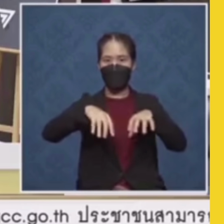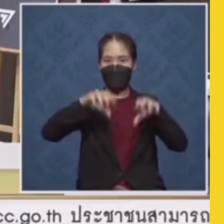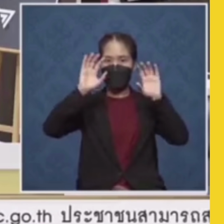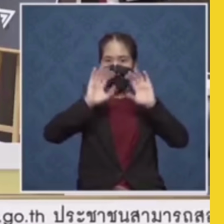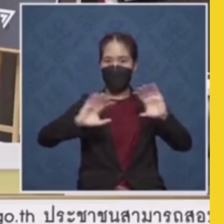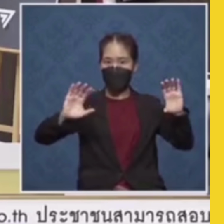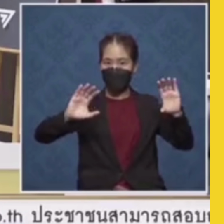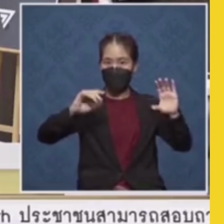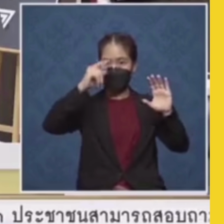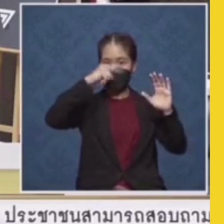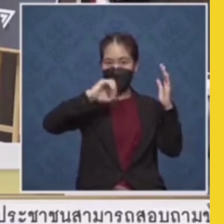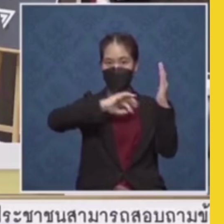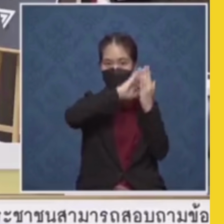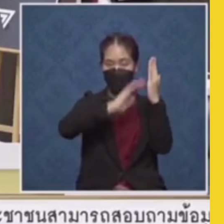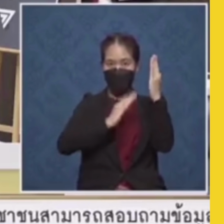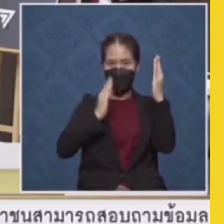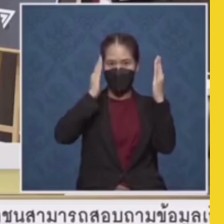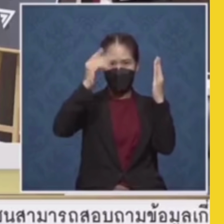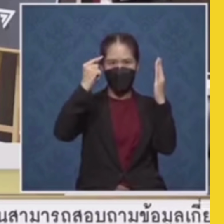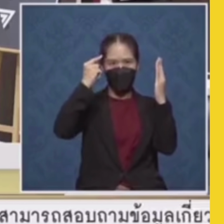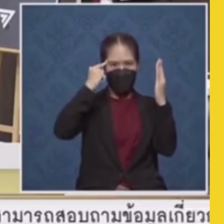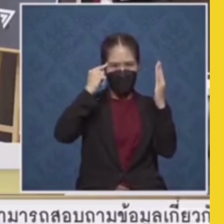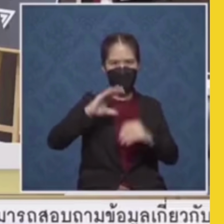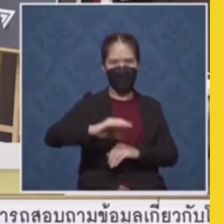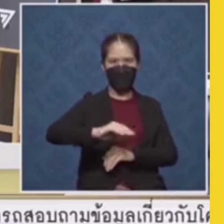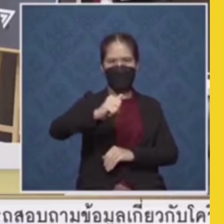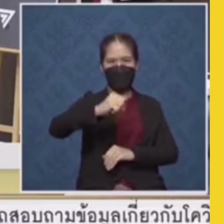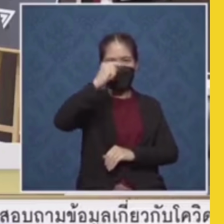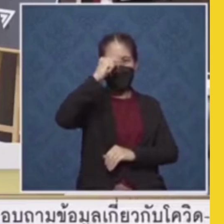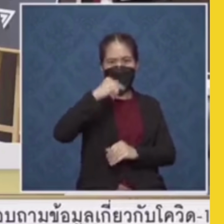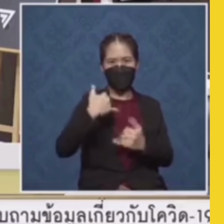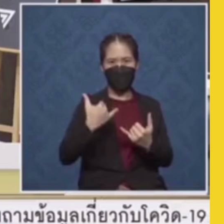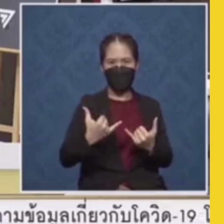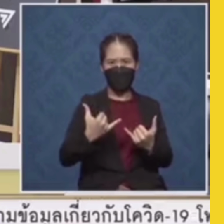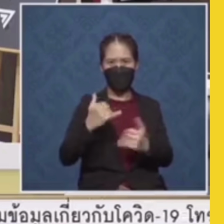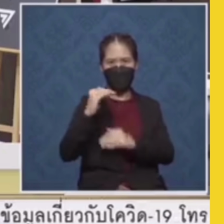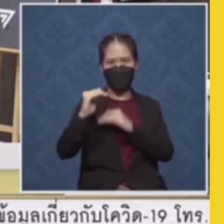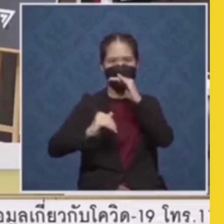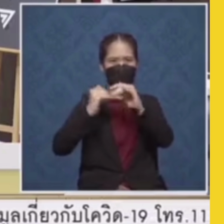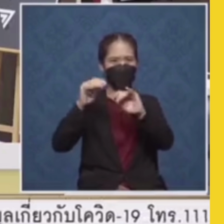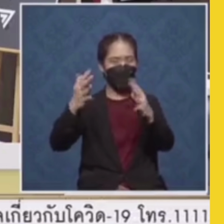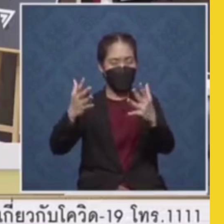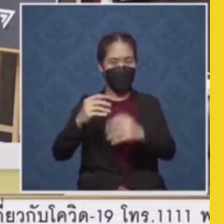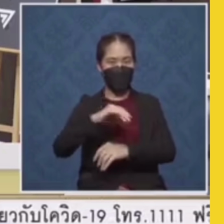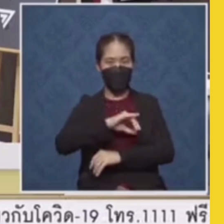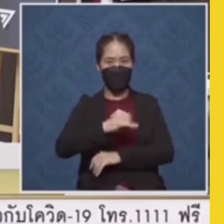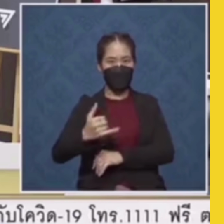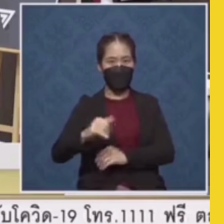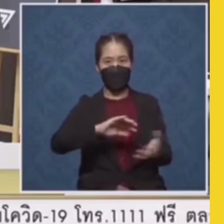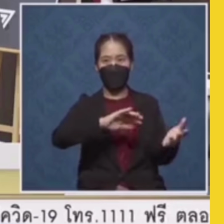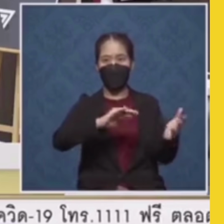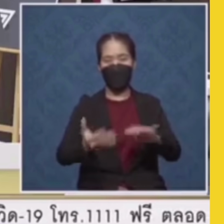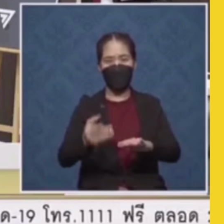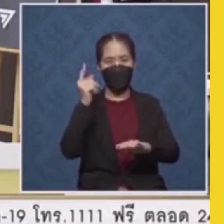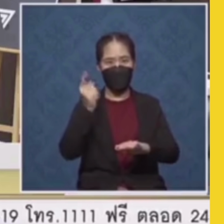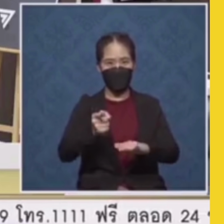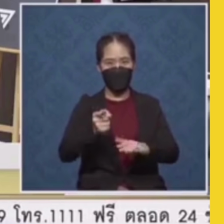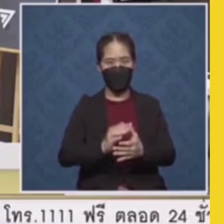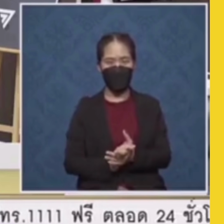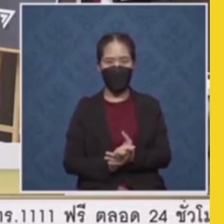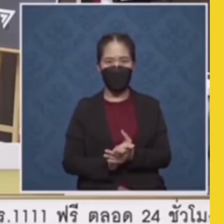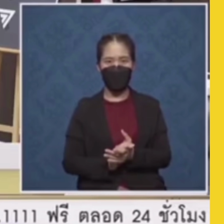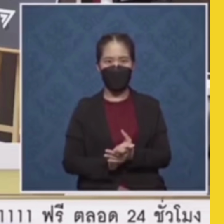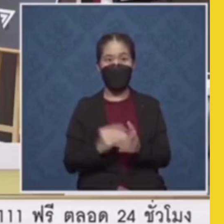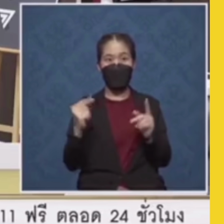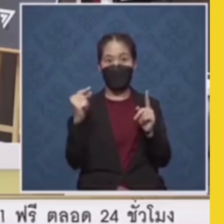ต่อไปจะทำให้บ้านเมืองไร้ความสงบสุขอันได้มาซึ่งความหายนะของประเทศชาติอย่างแท้จริงและกับคำกล่